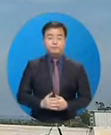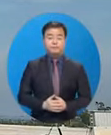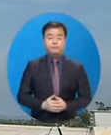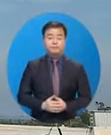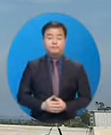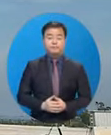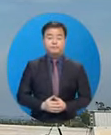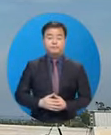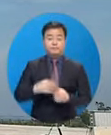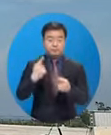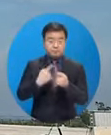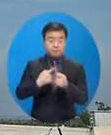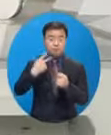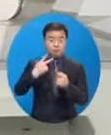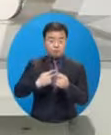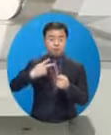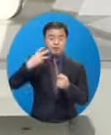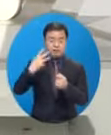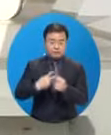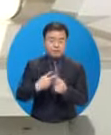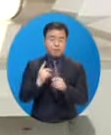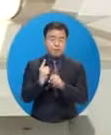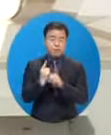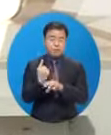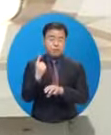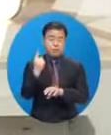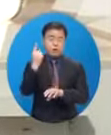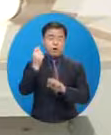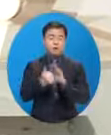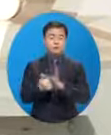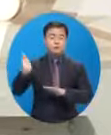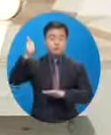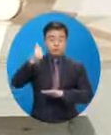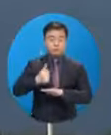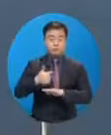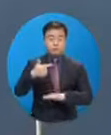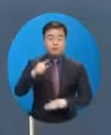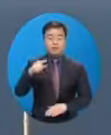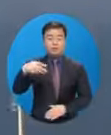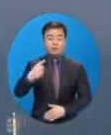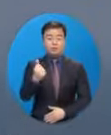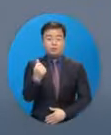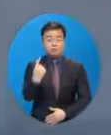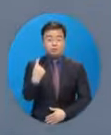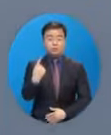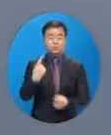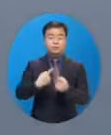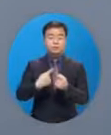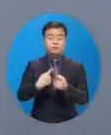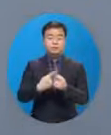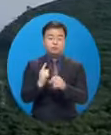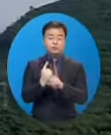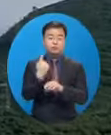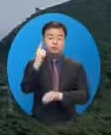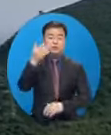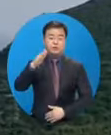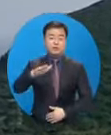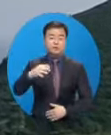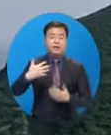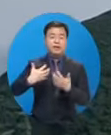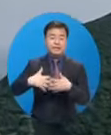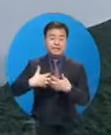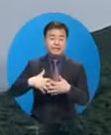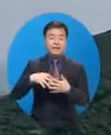세 차례 도전 끝에 발사에 성공한 나루호. 우리나라의 첫 우주 발사체였지만 일단 엔진은 러시아에서